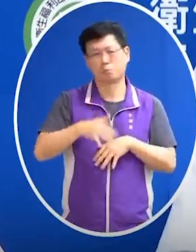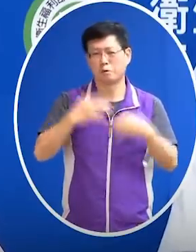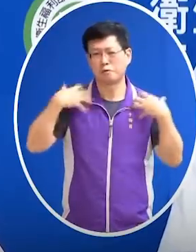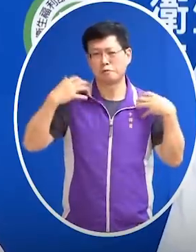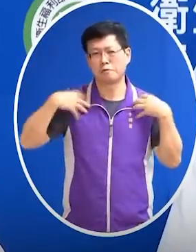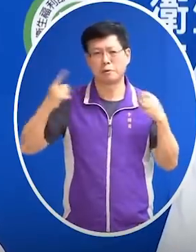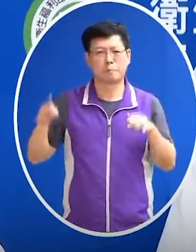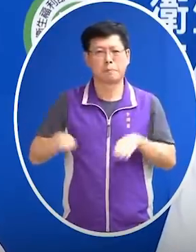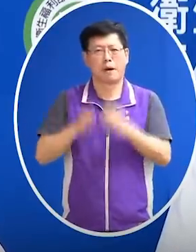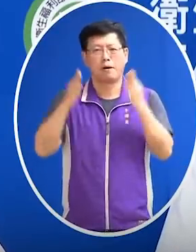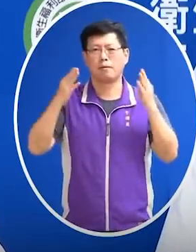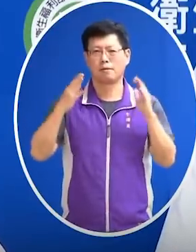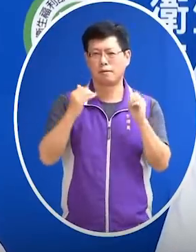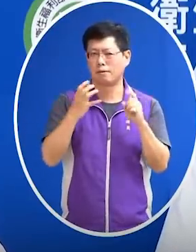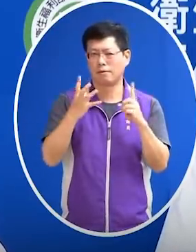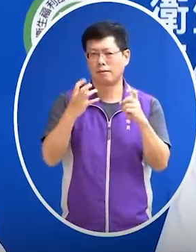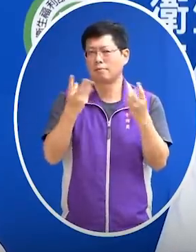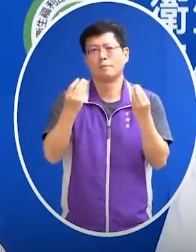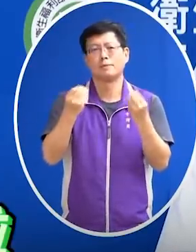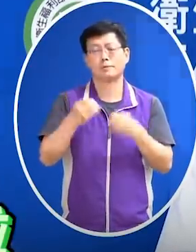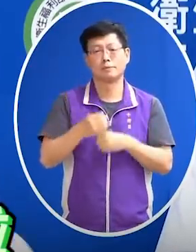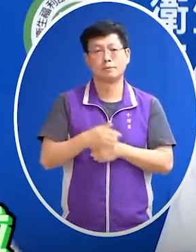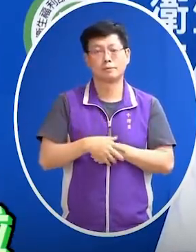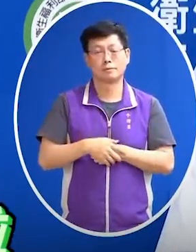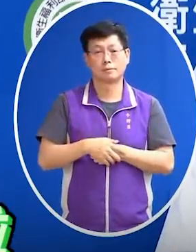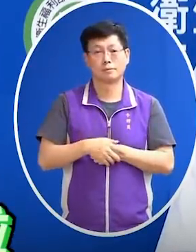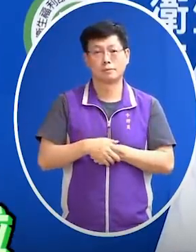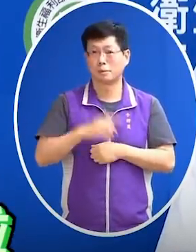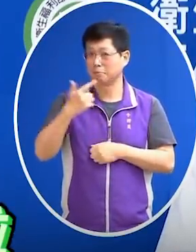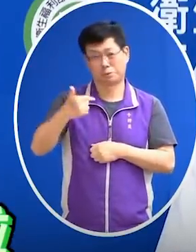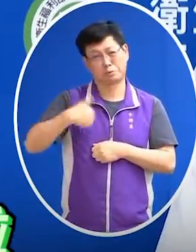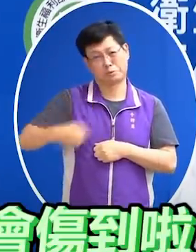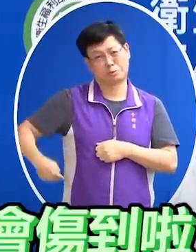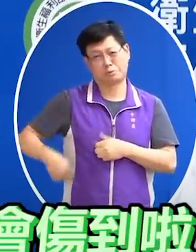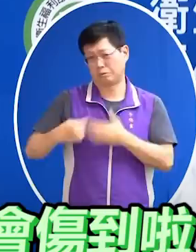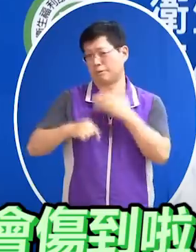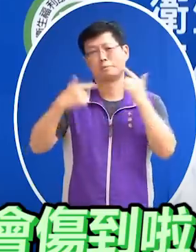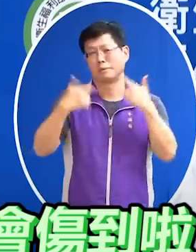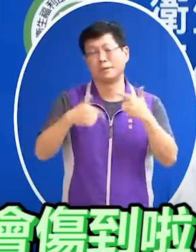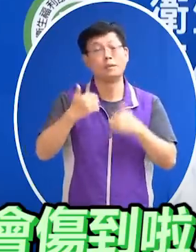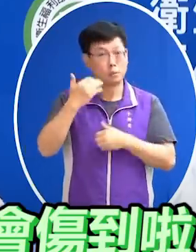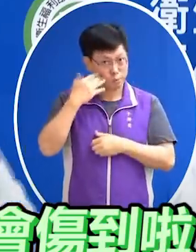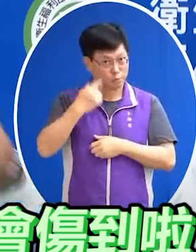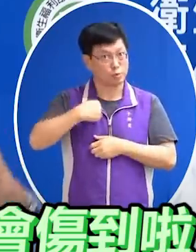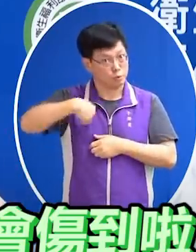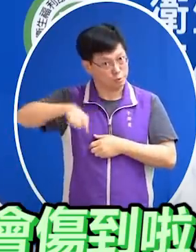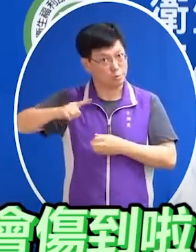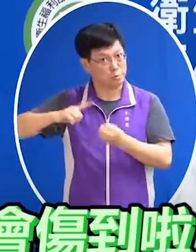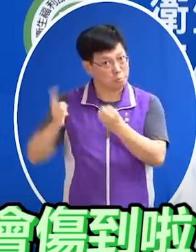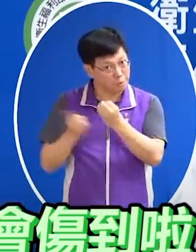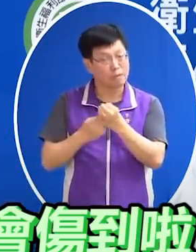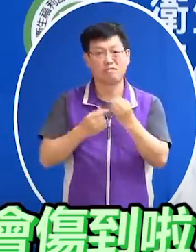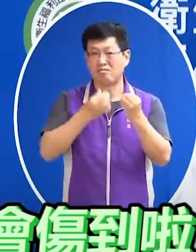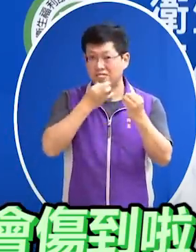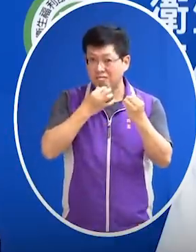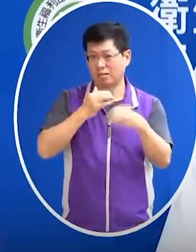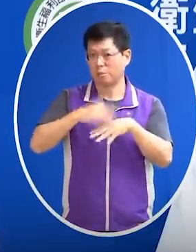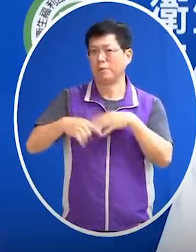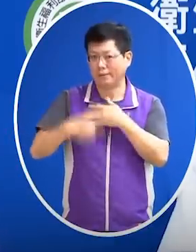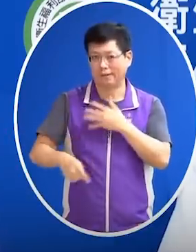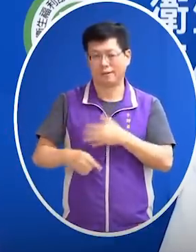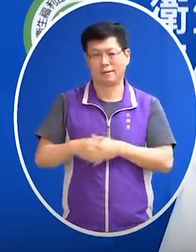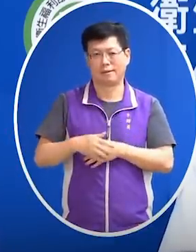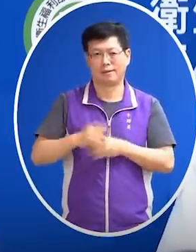开球。那我不是说我腰有伤了，我说如果我去开球，我腰就会伤到